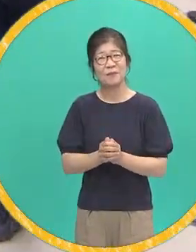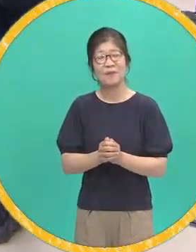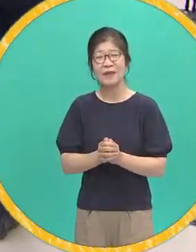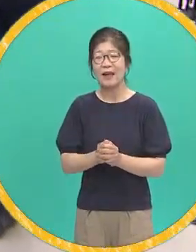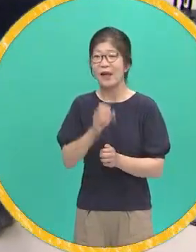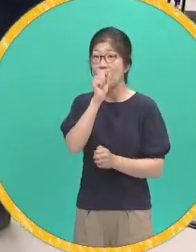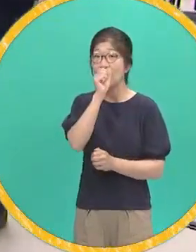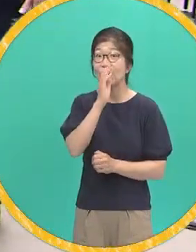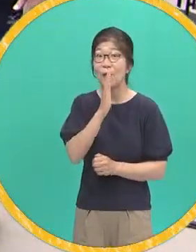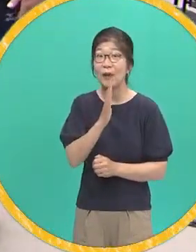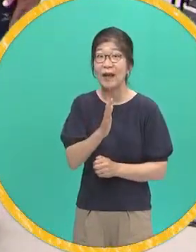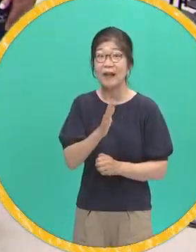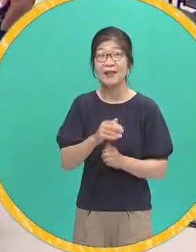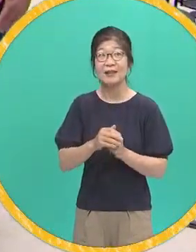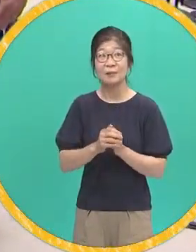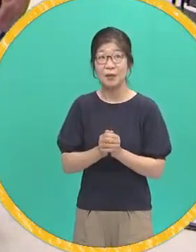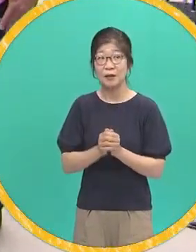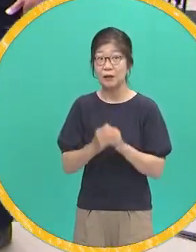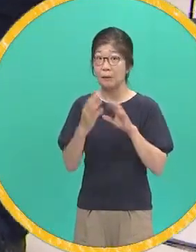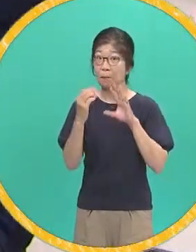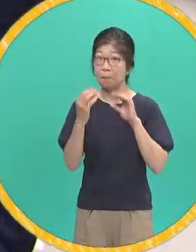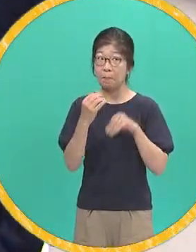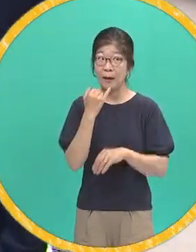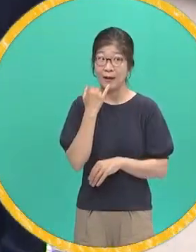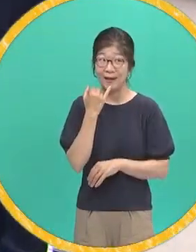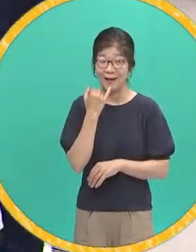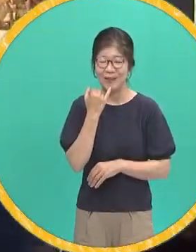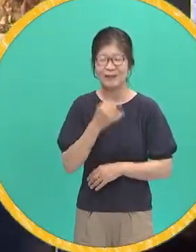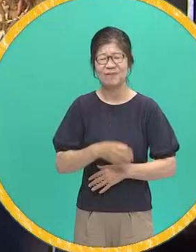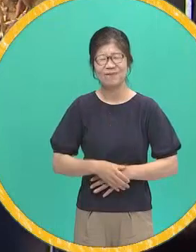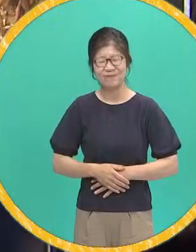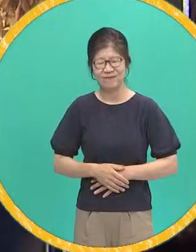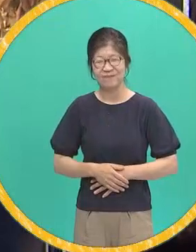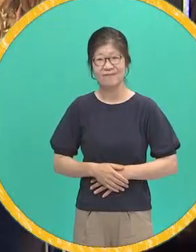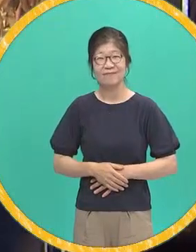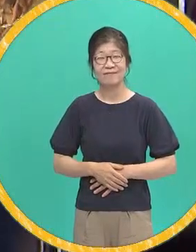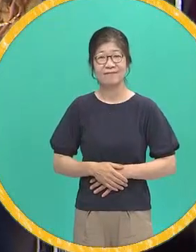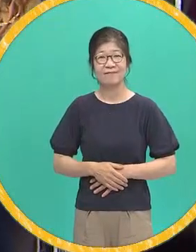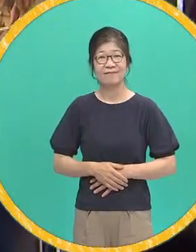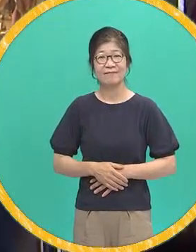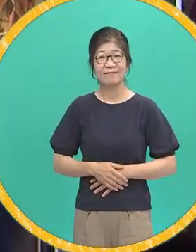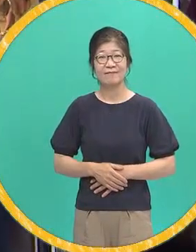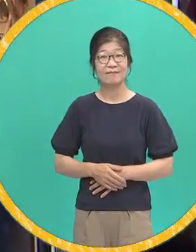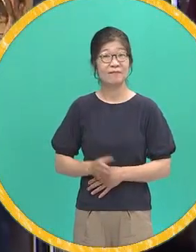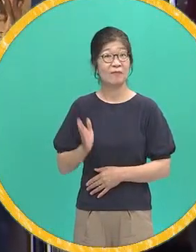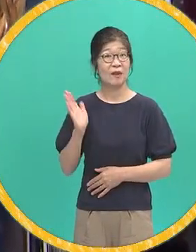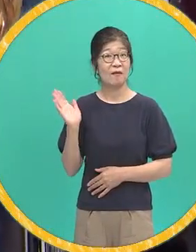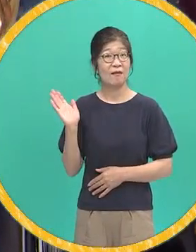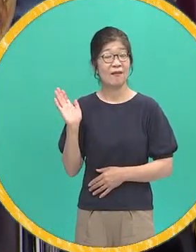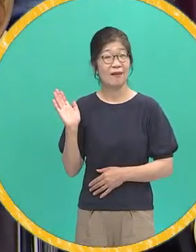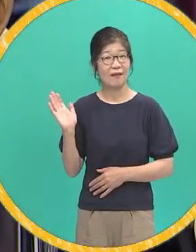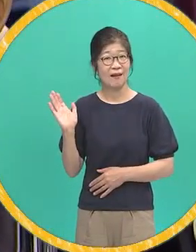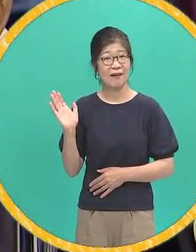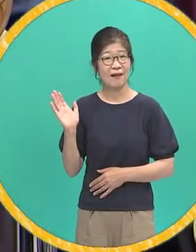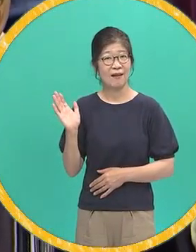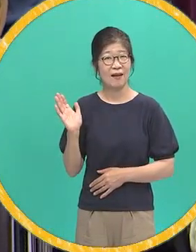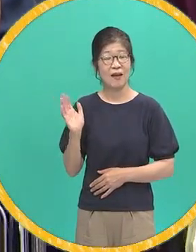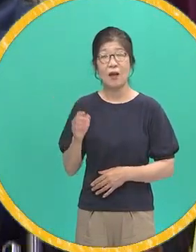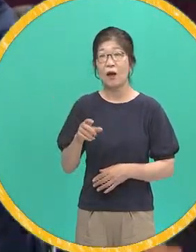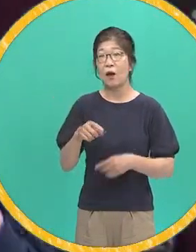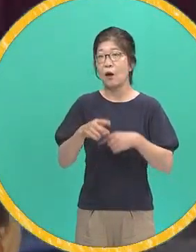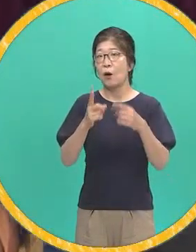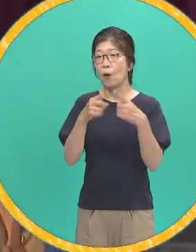よろしくお願いしますお話伺ってもいいですかあんなちゃんに声をかけてくれたのは